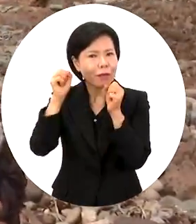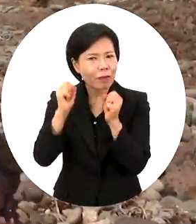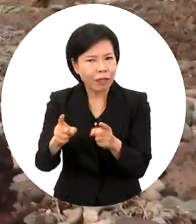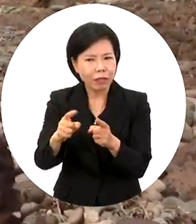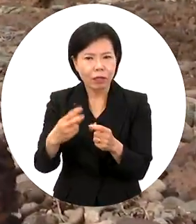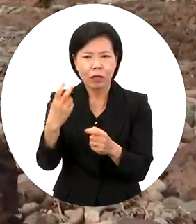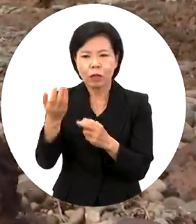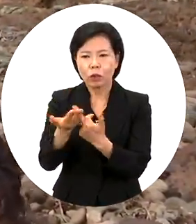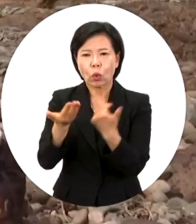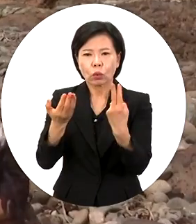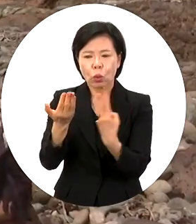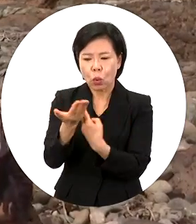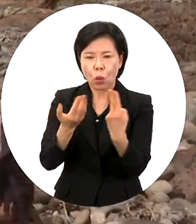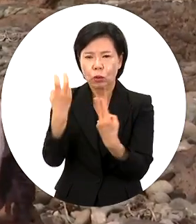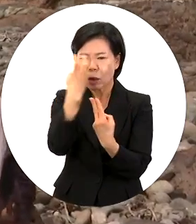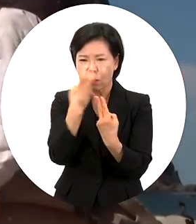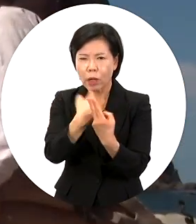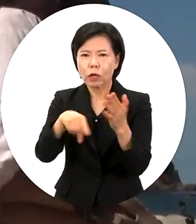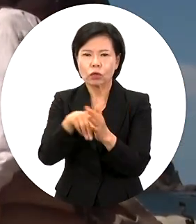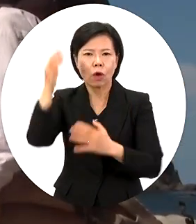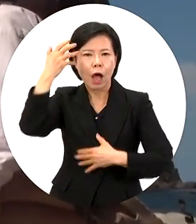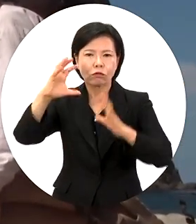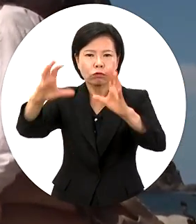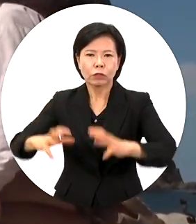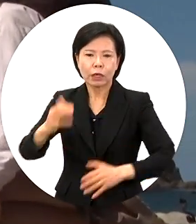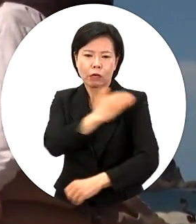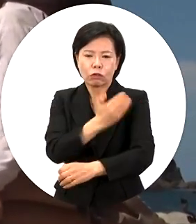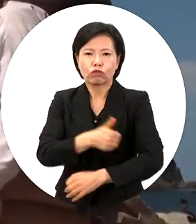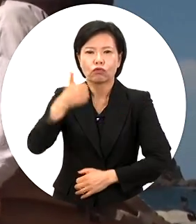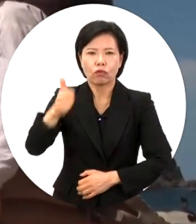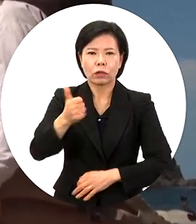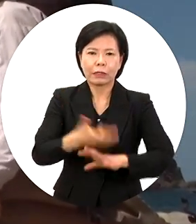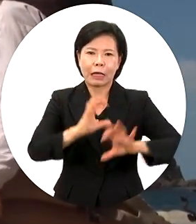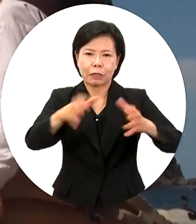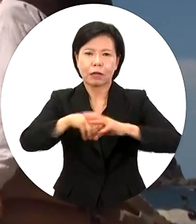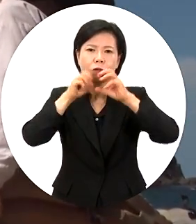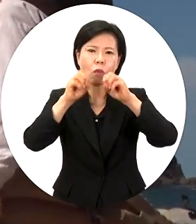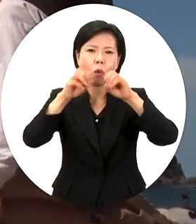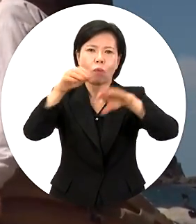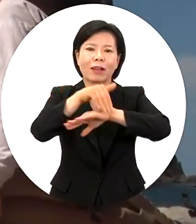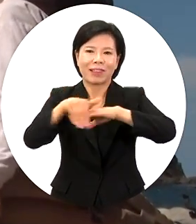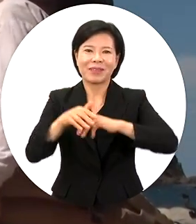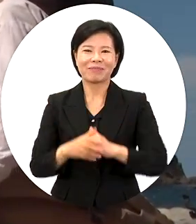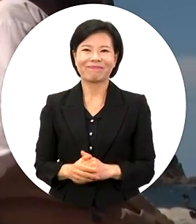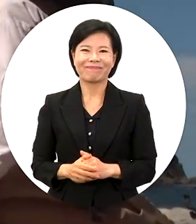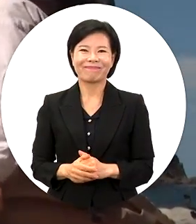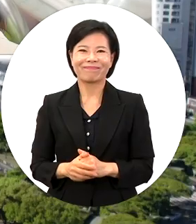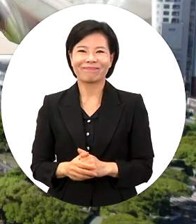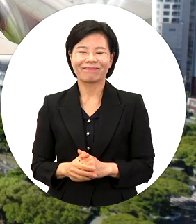정신을 되새기고 독도에 대한 대한민국 주권을 국제사회에 알려나갈 계획입니다.